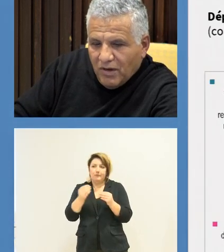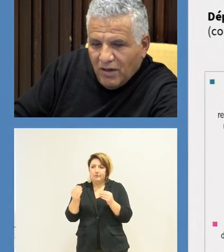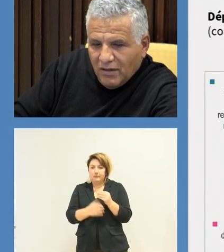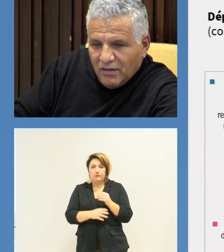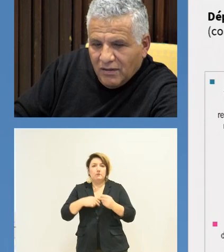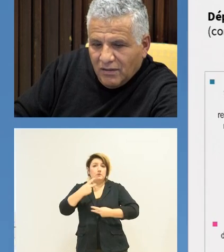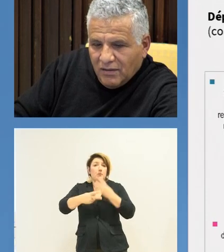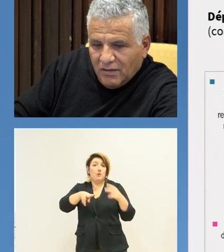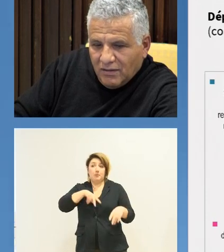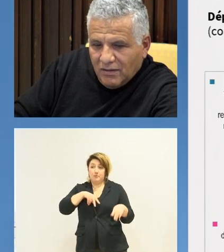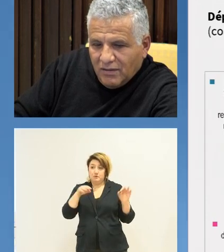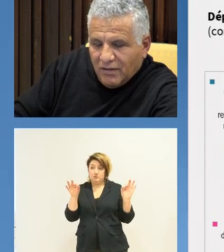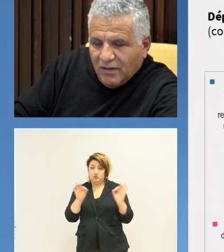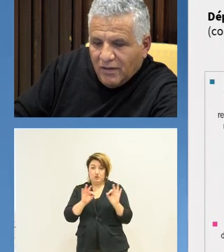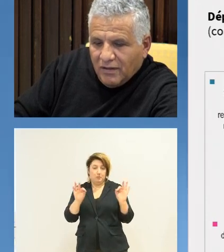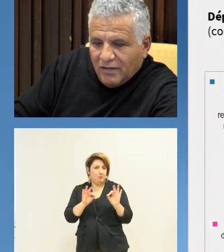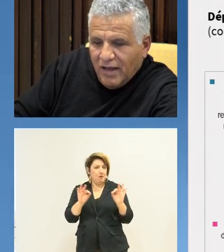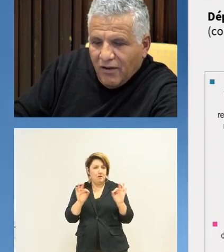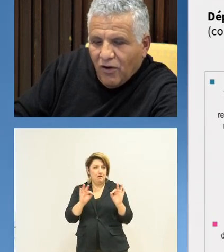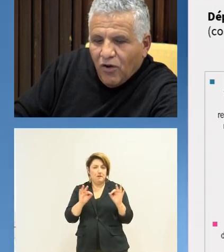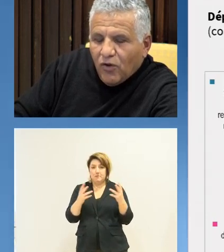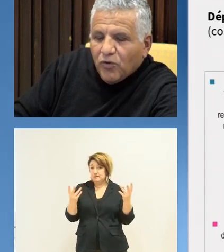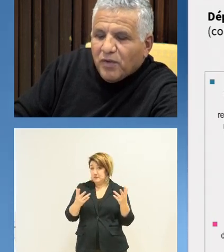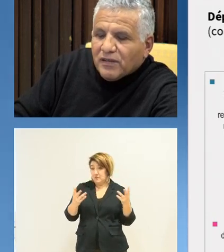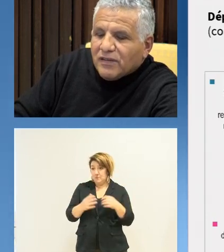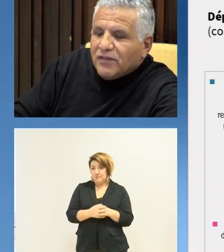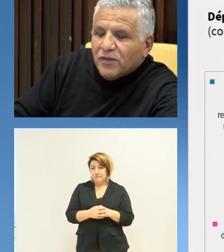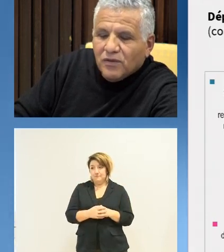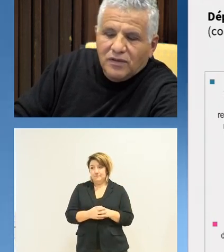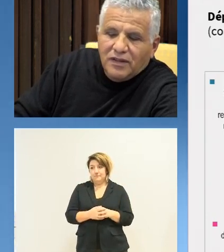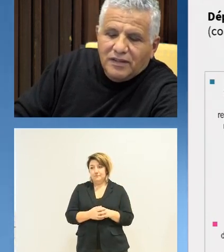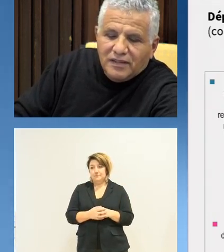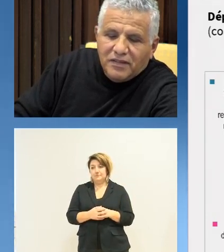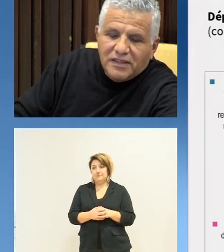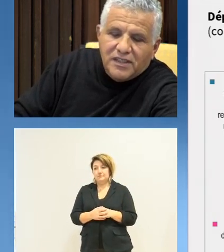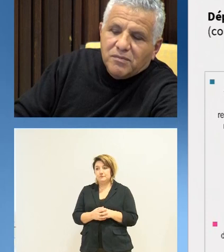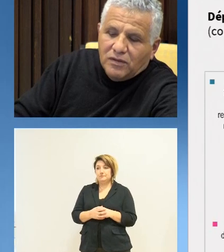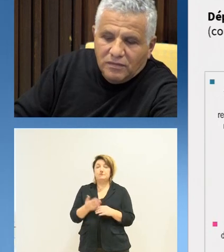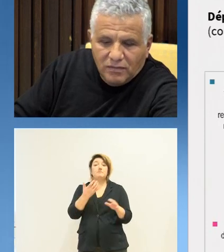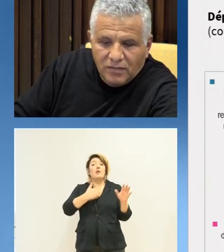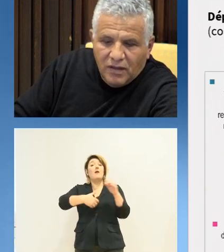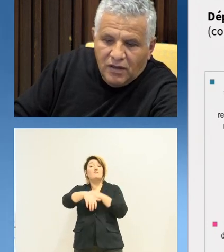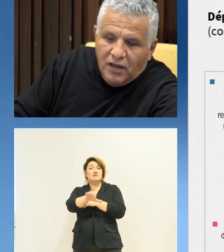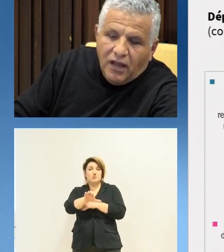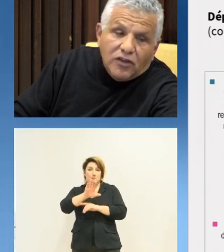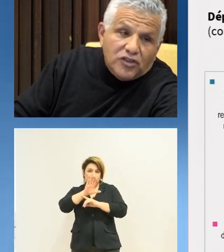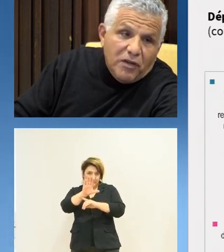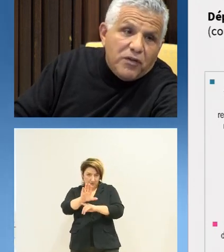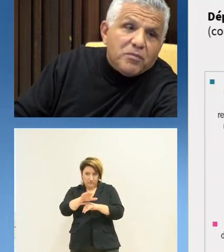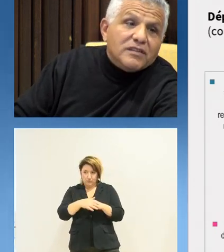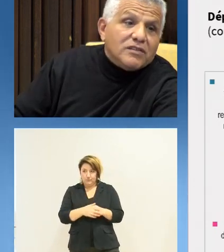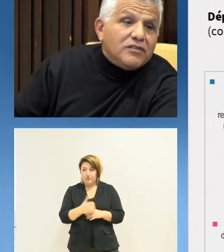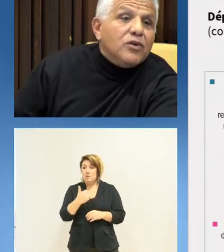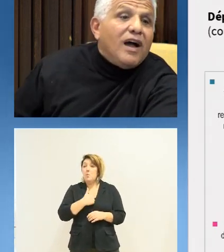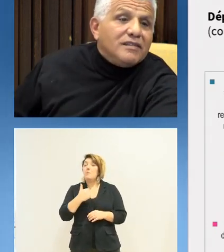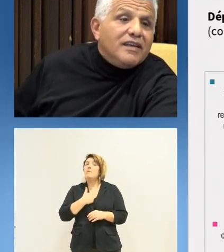diaporama c'est une présentation des investissements j'avais